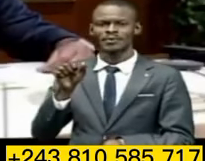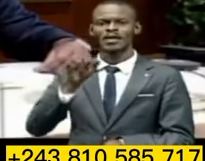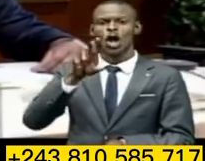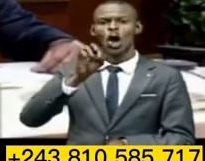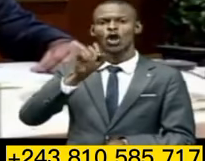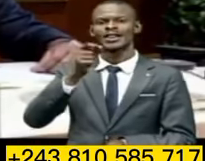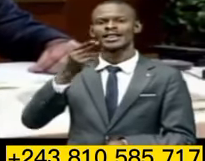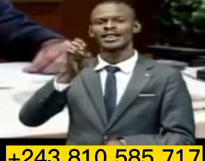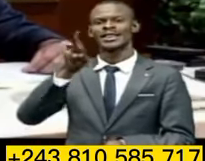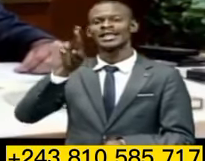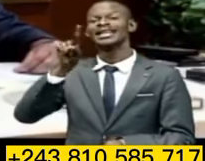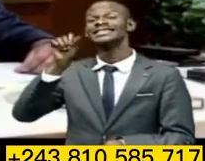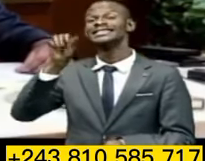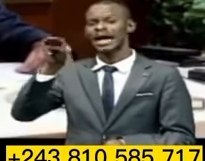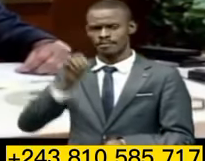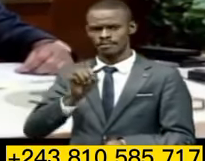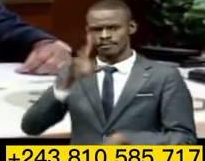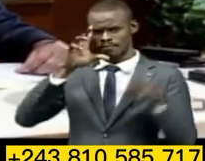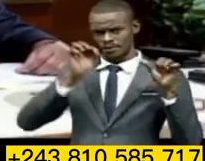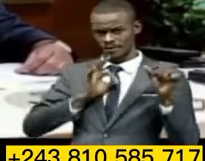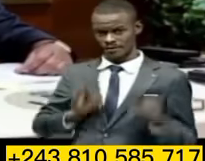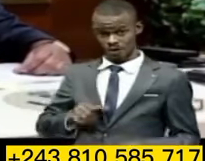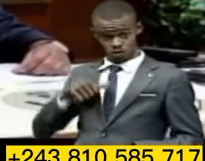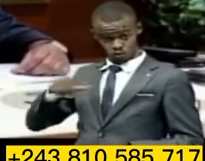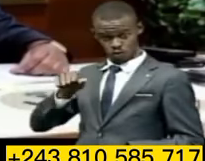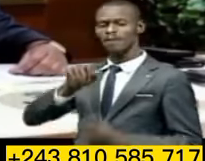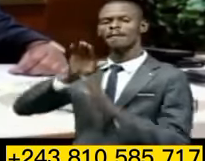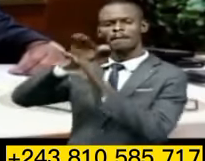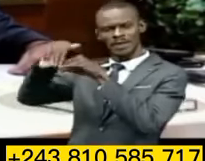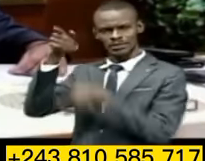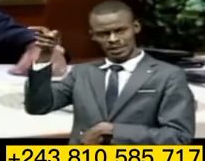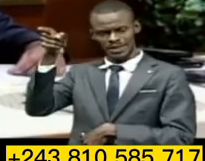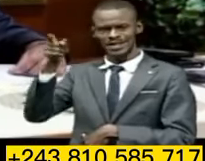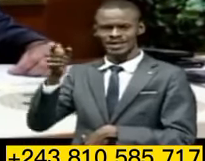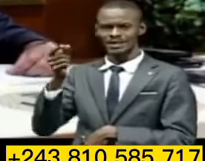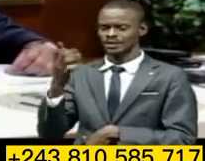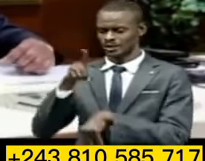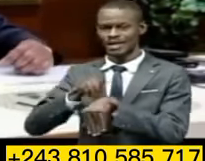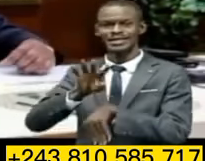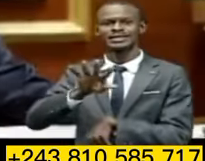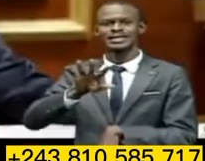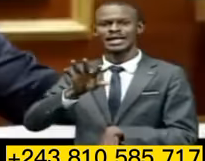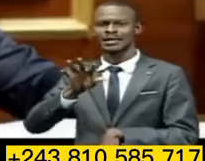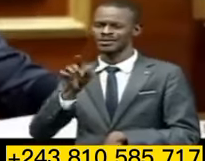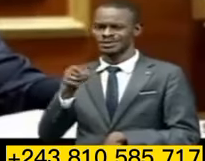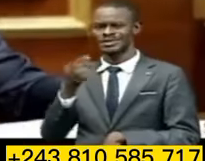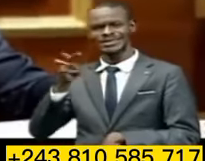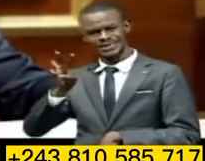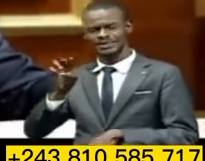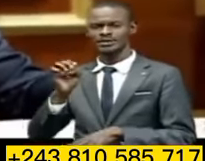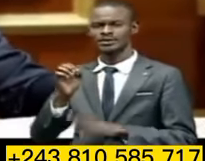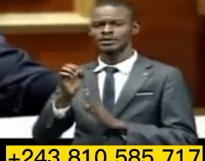sur l'adaptation au changement climatique tenu à Rotterdam du 5 au 6 septembre dernier. Il a rappelé au cours de